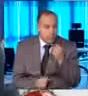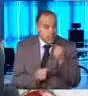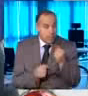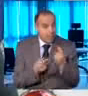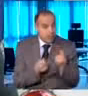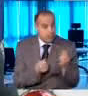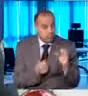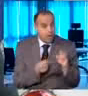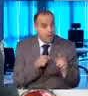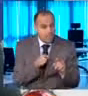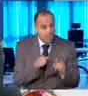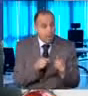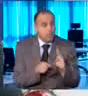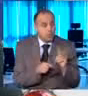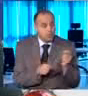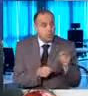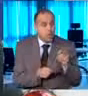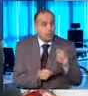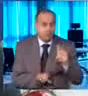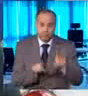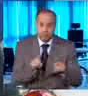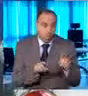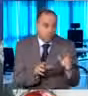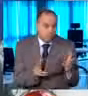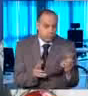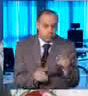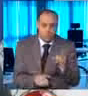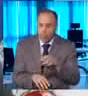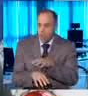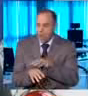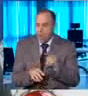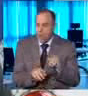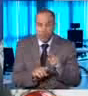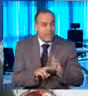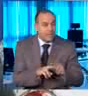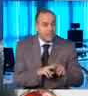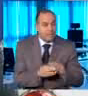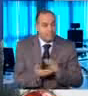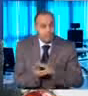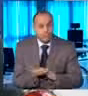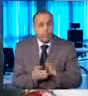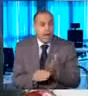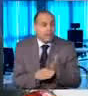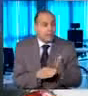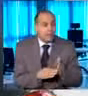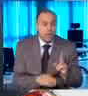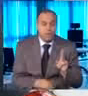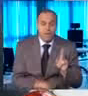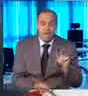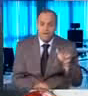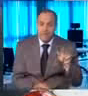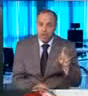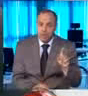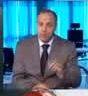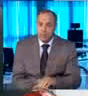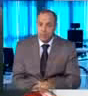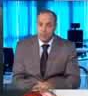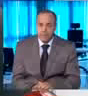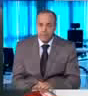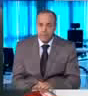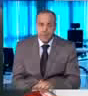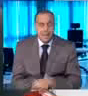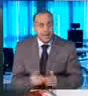المالية، بدون اعتبار الميزانيات اللي باش تكون معناها موجودة للولايات لتحسين البنية التحتية نتاعهم، لكن ثم هناك